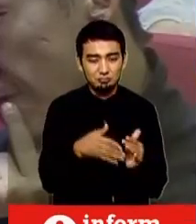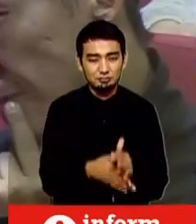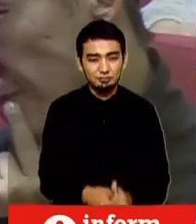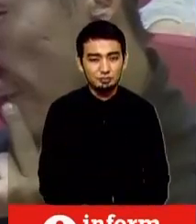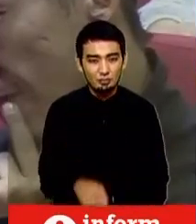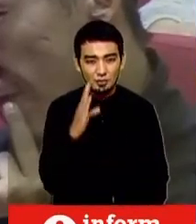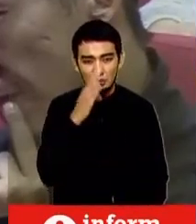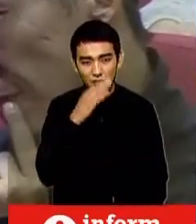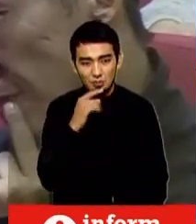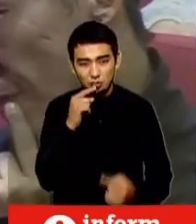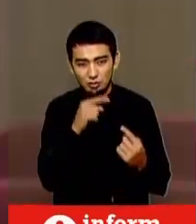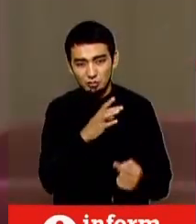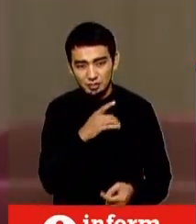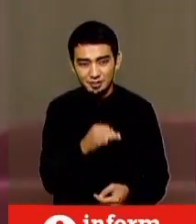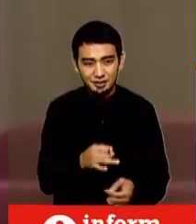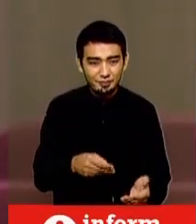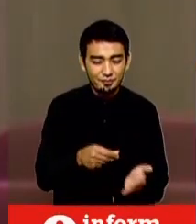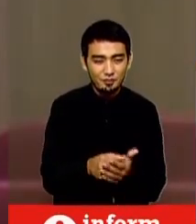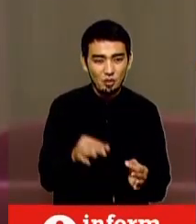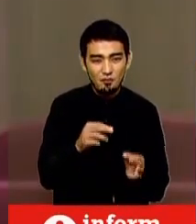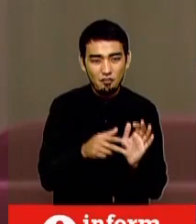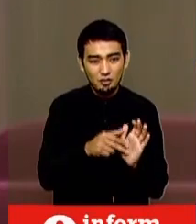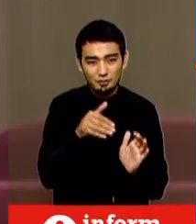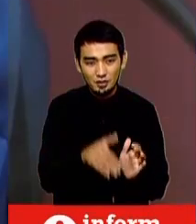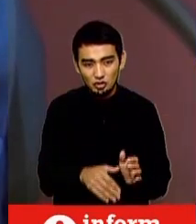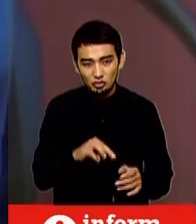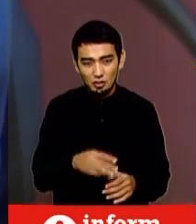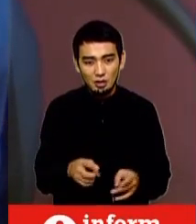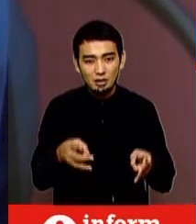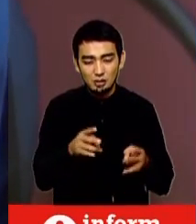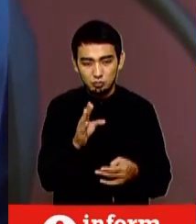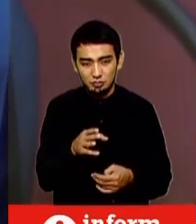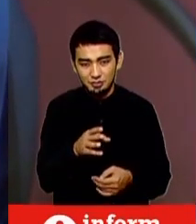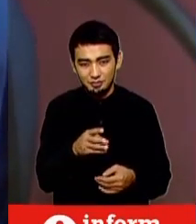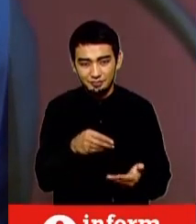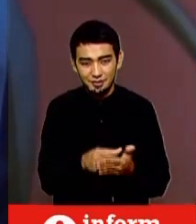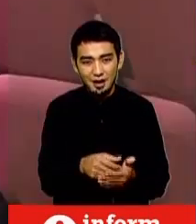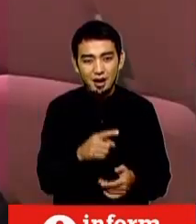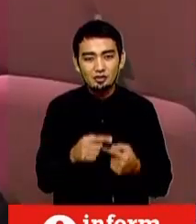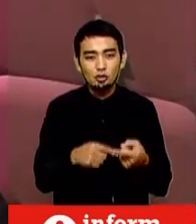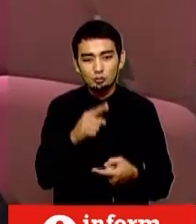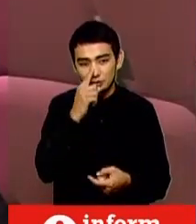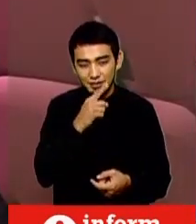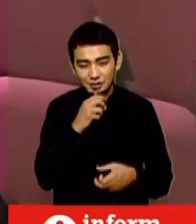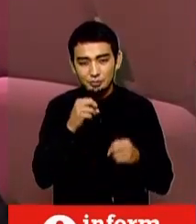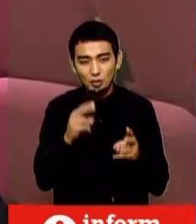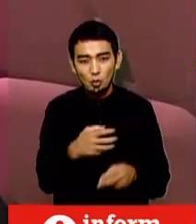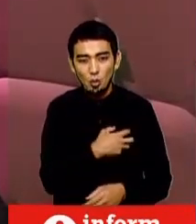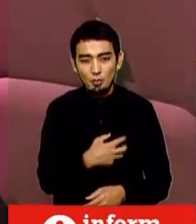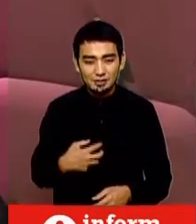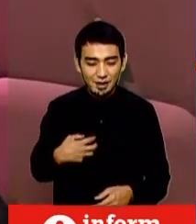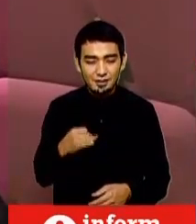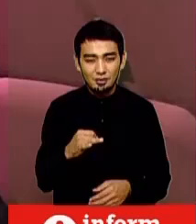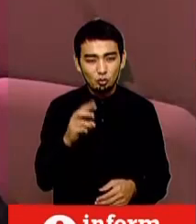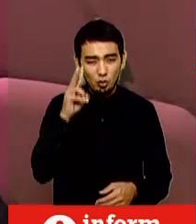Ата-аналардың наразылығынан соң осы айға төлемақы балабасына 8 мың теңге күйінде қалатын болды. Ал келер айға дейін жиналғандардан арнайы комиссия құрып,